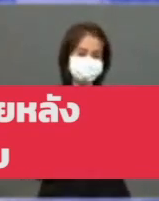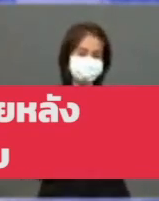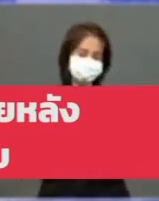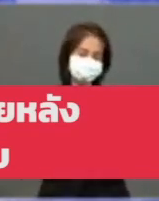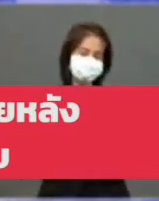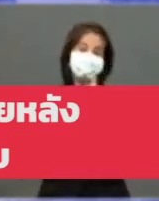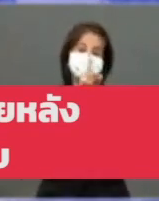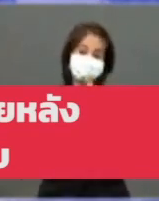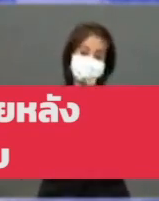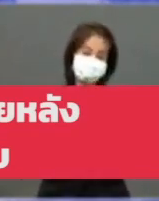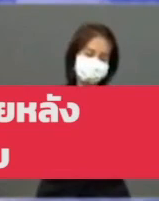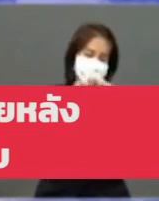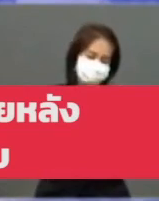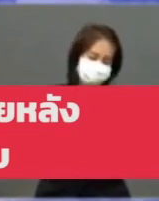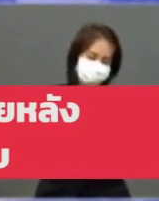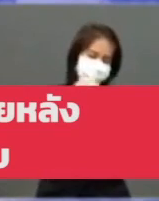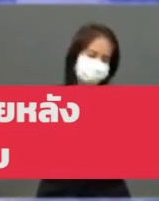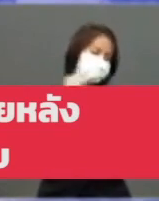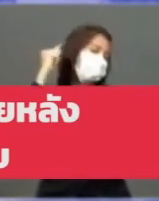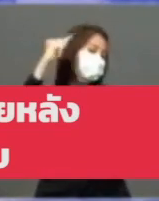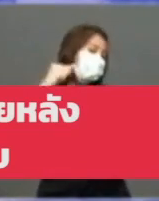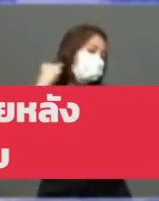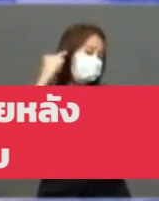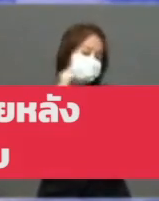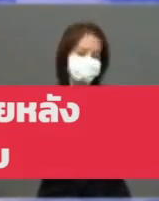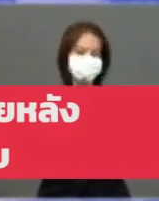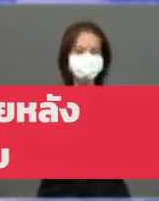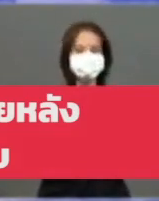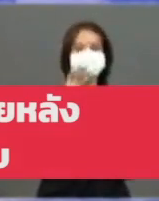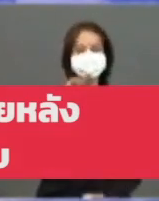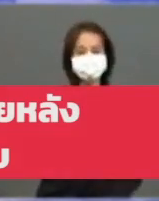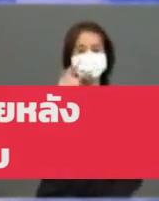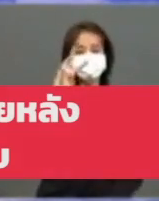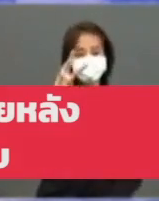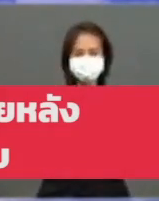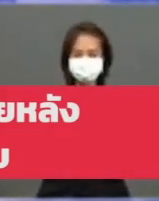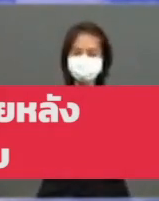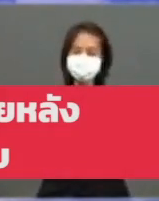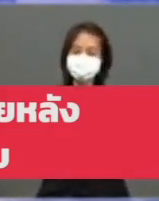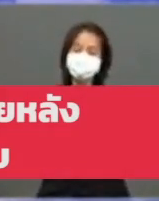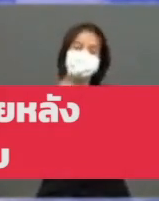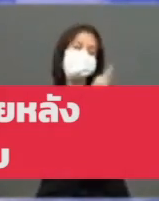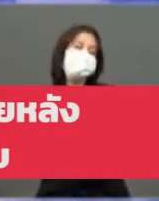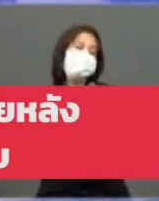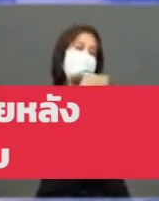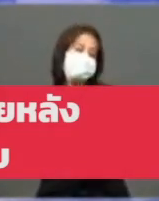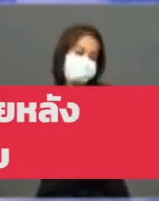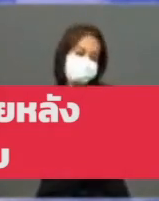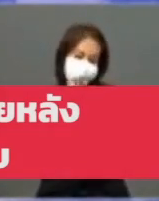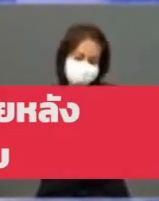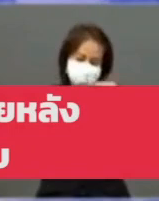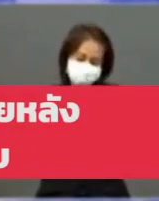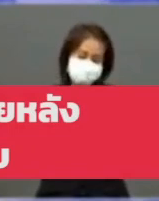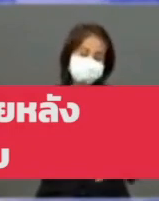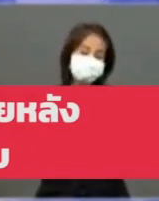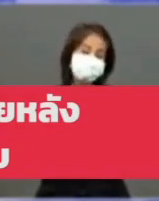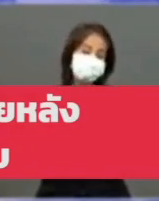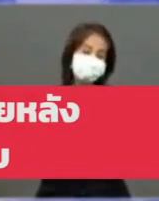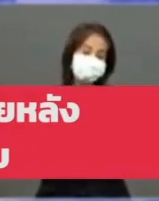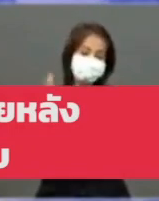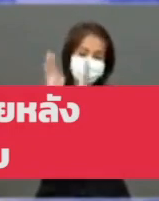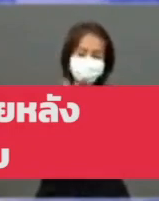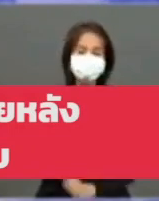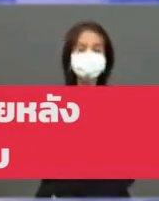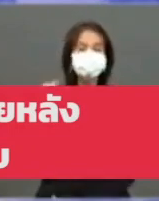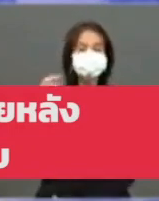อาการบวมน้ำที่ปอดสองข้างอย่างรุนแรงพบเลือดออกในถุงหุ้มหัวใจปริมาณ180ซีซีหัวใจ